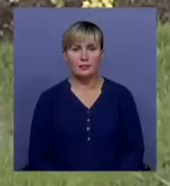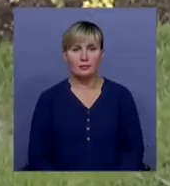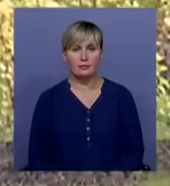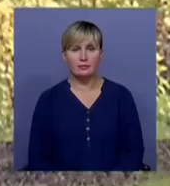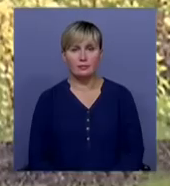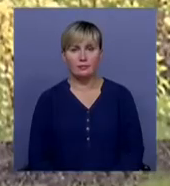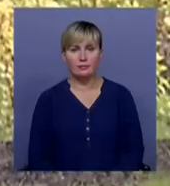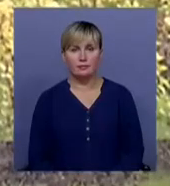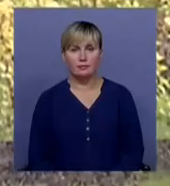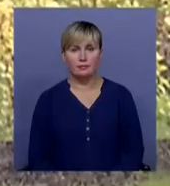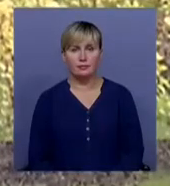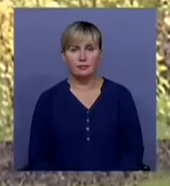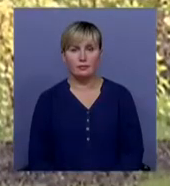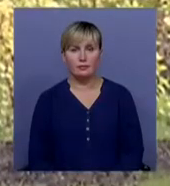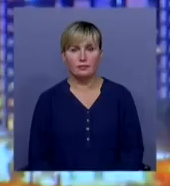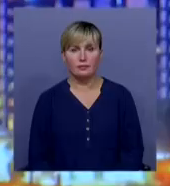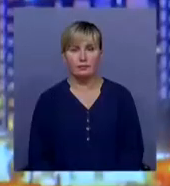Арсен Сандыбаев, телеканал «Алматы».